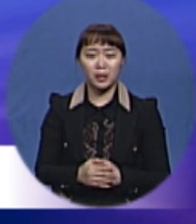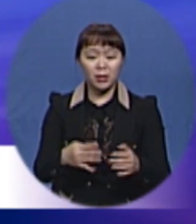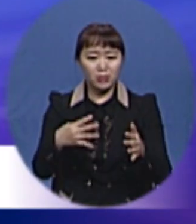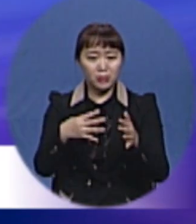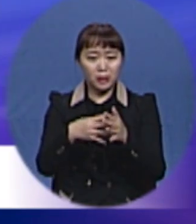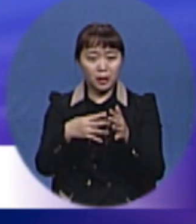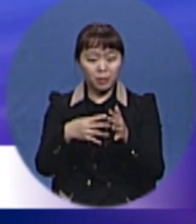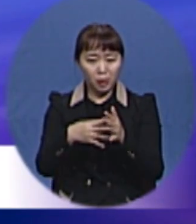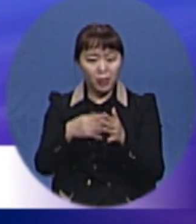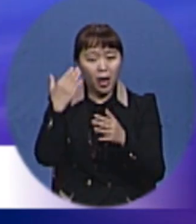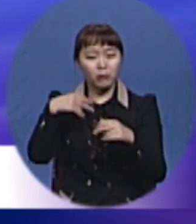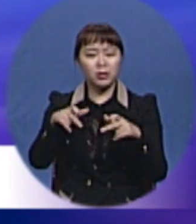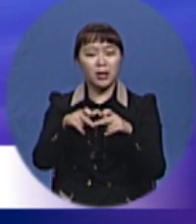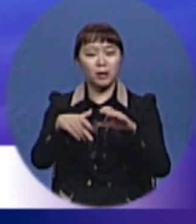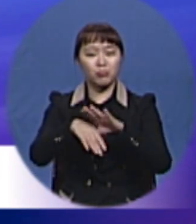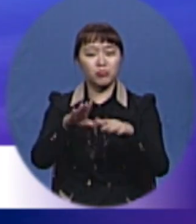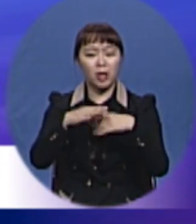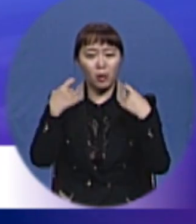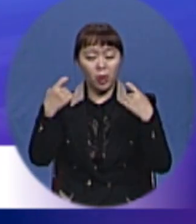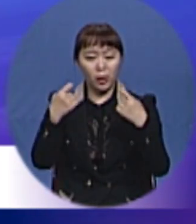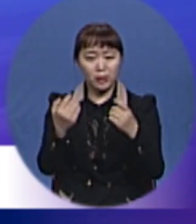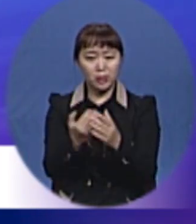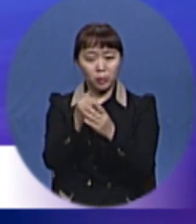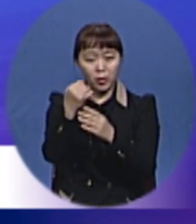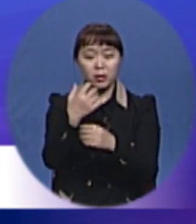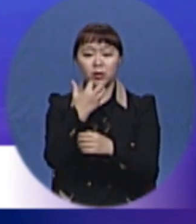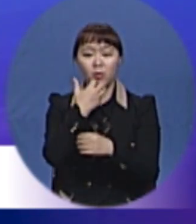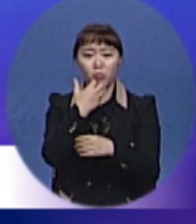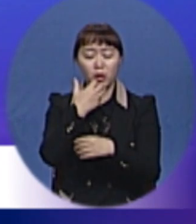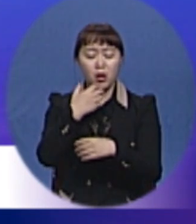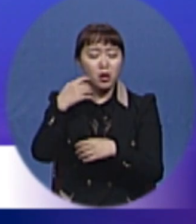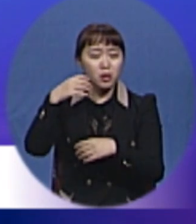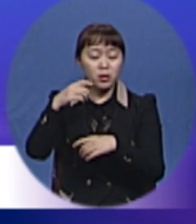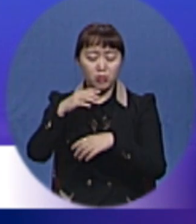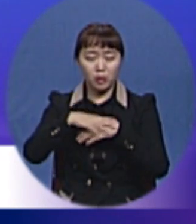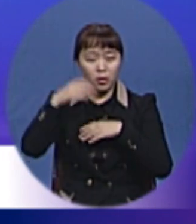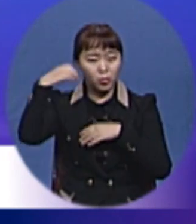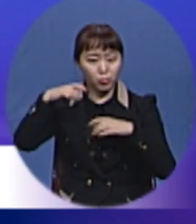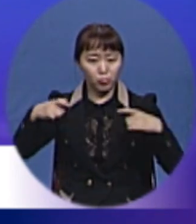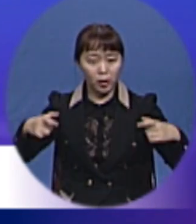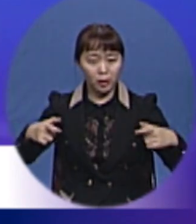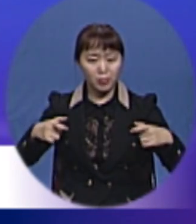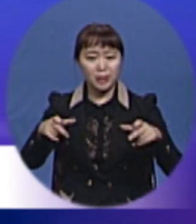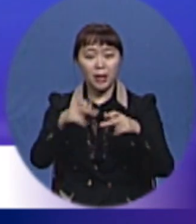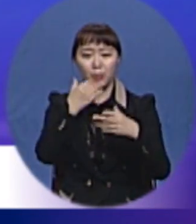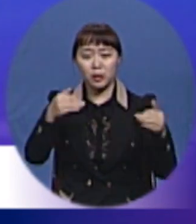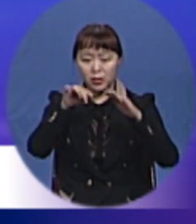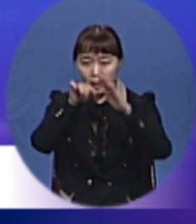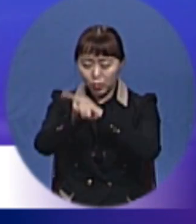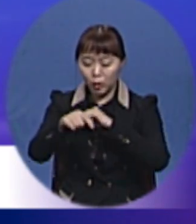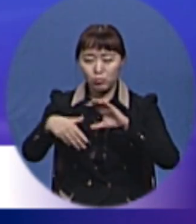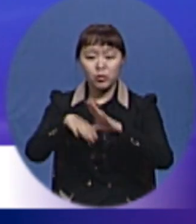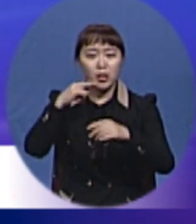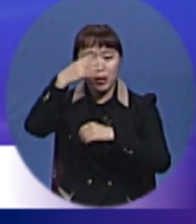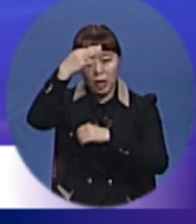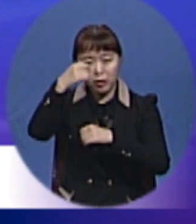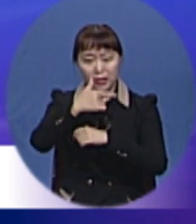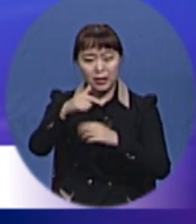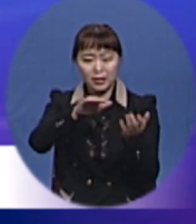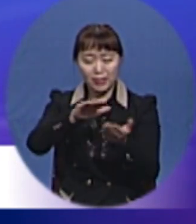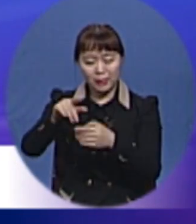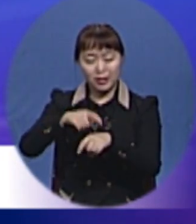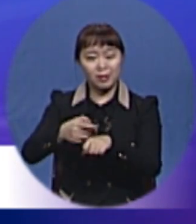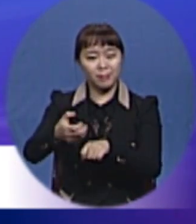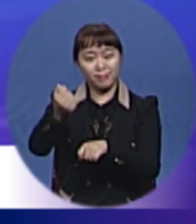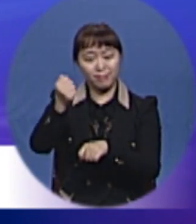사단법인 한국장애인문화관광진흥회가 서울 영등포구에 위치한 영등포 장애인복지관을 찾아 문화예술 큰잔치 시간을